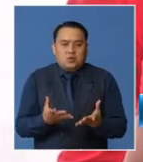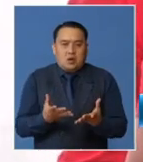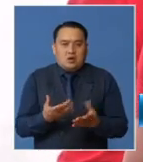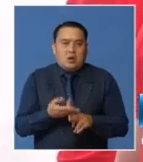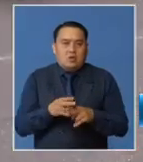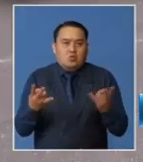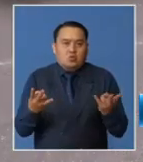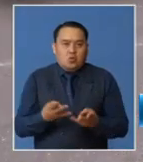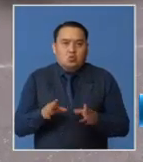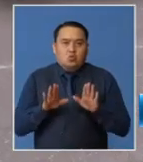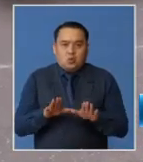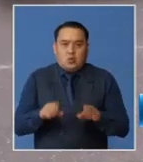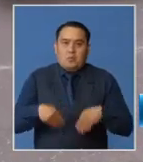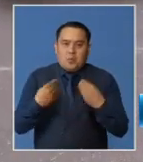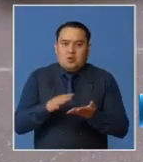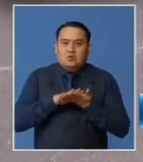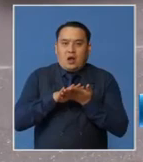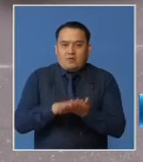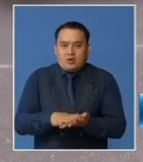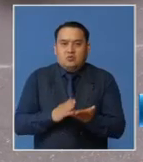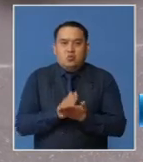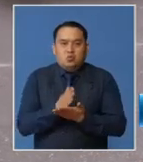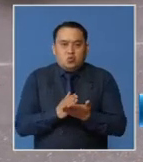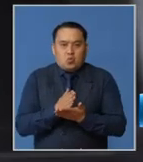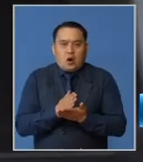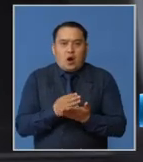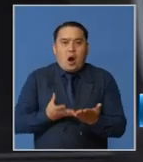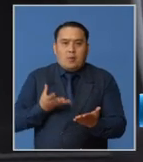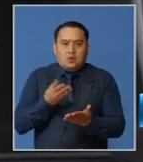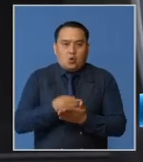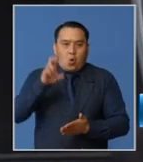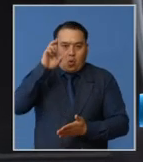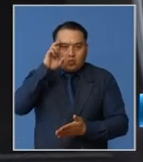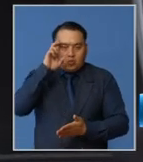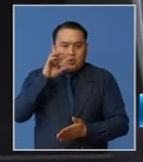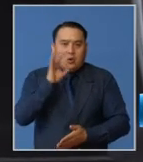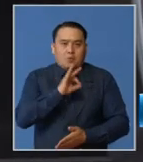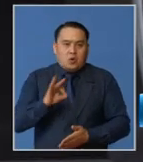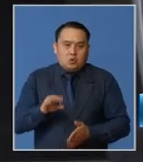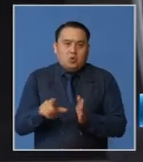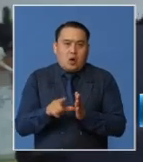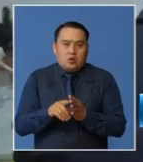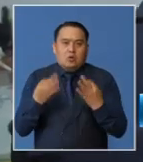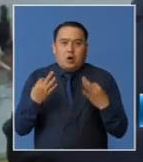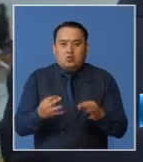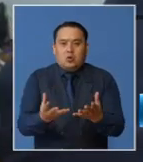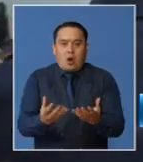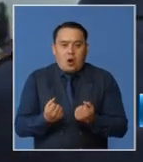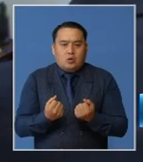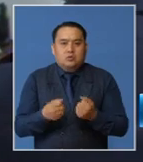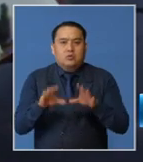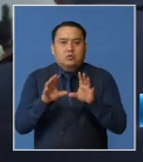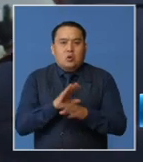Для этого всего лишь необходимо подать заявление в миграционную службу, оплатить госпошлину и получить разрешение. ОПМ